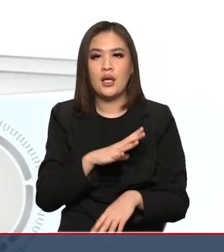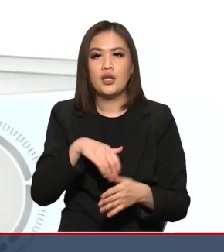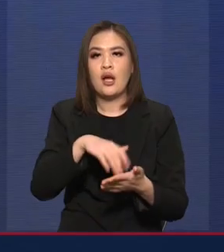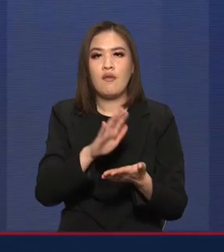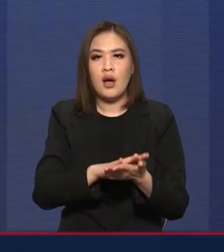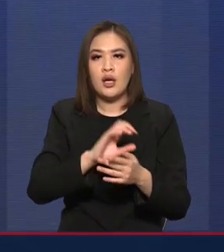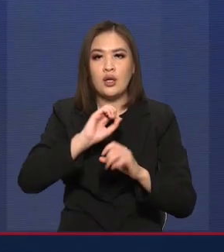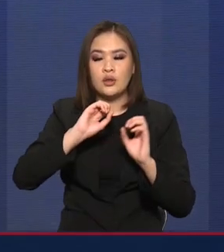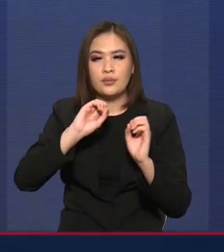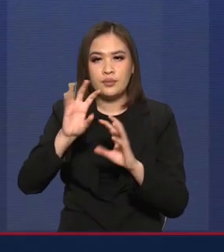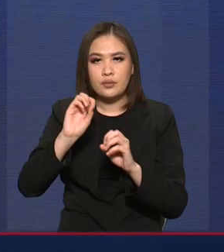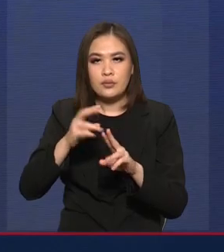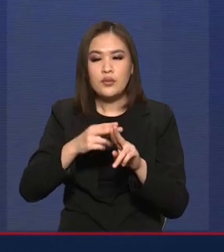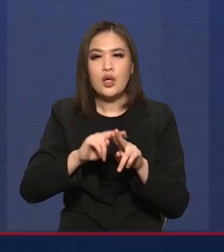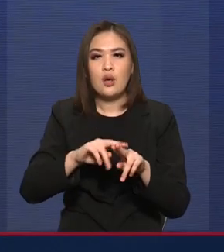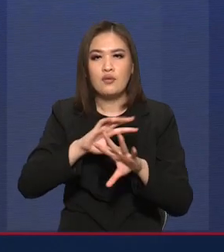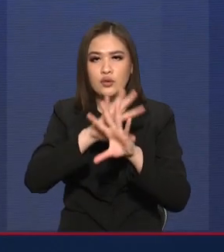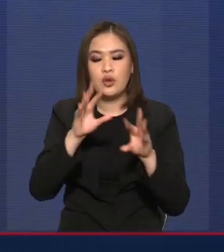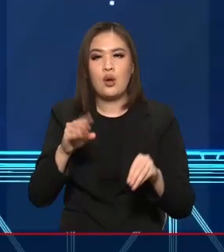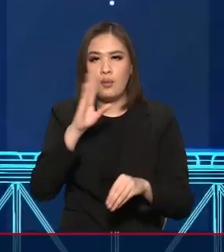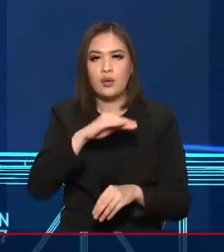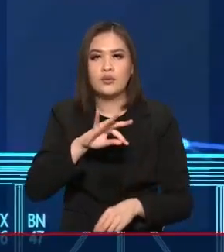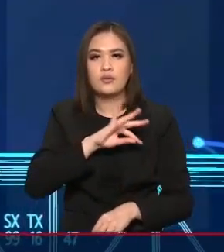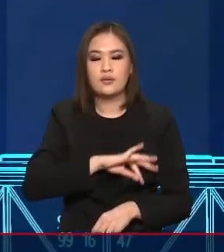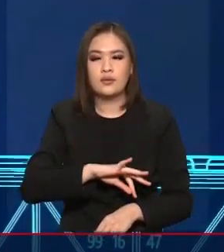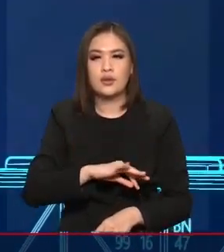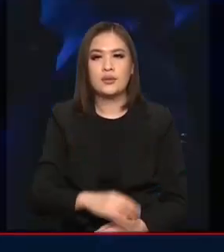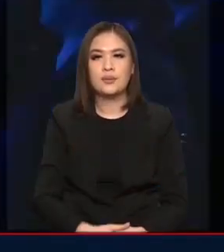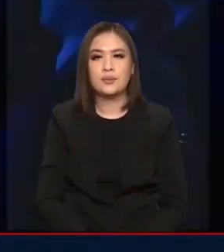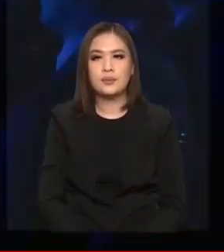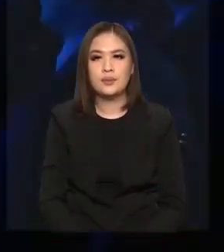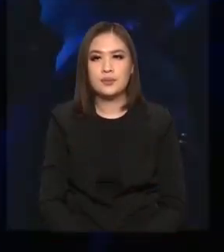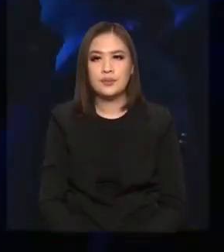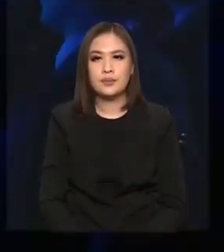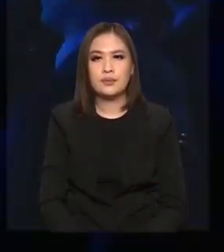тасымалдау таптырмас табыс көзі болмақ. Нысаналы Ығыл, Асылбек Құспан, Жібек жолы.